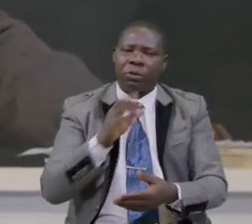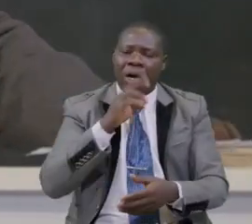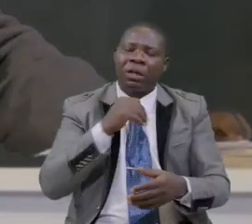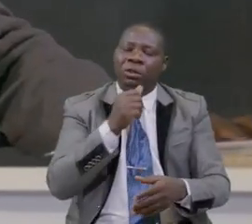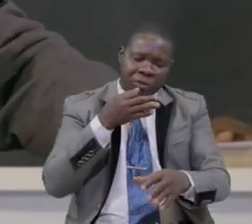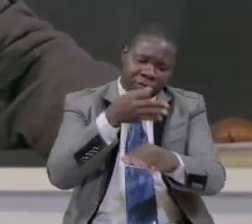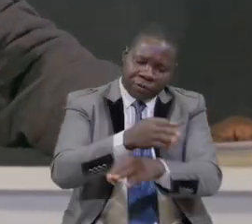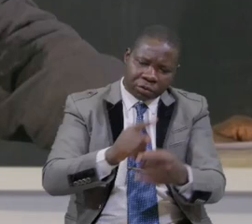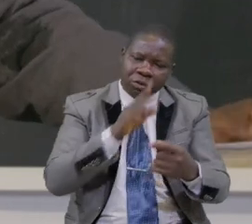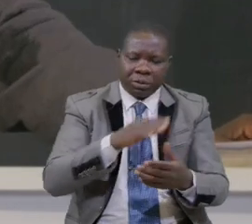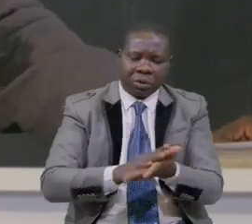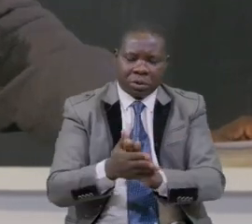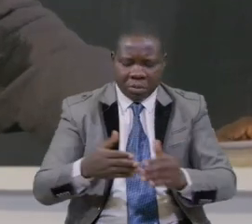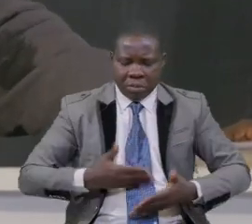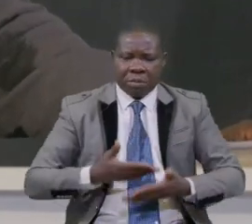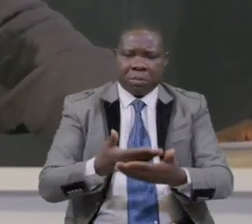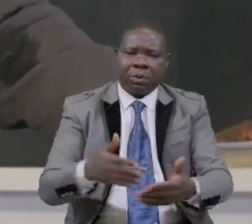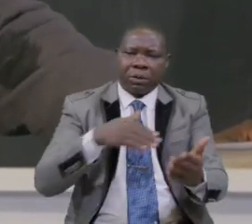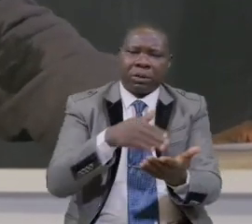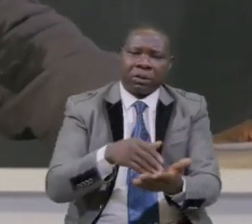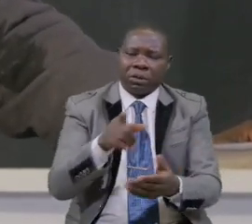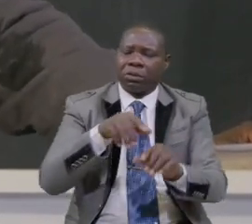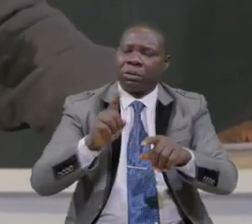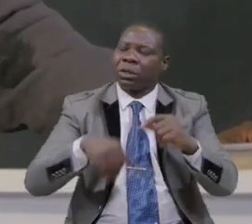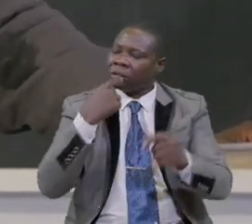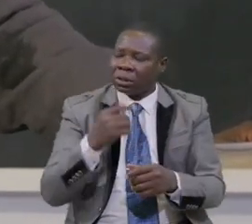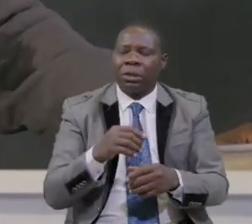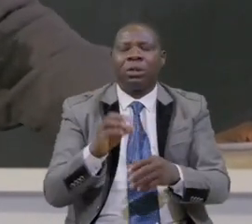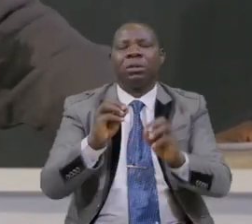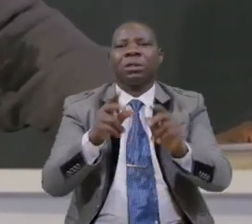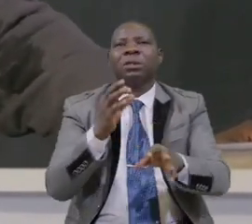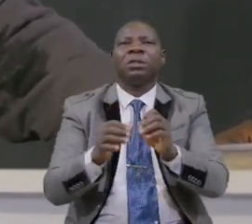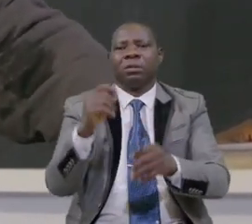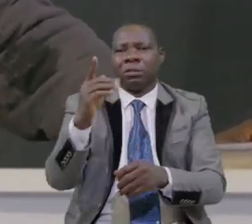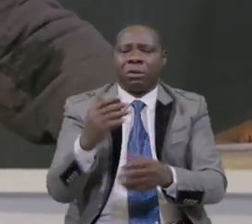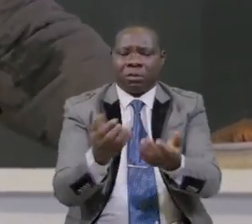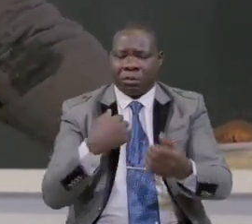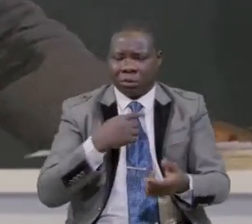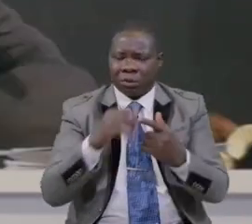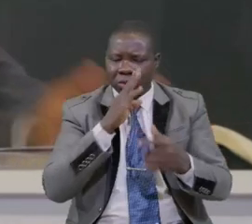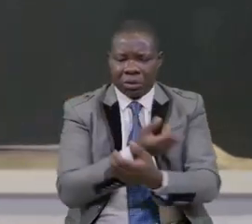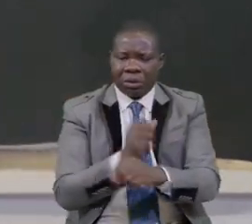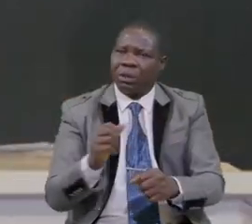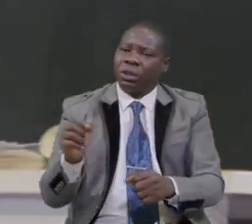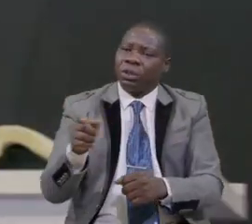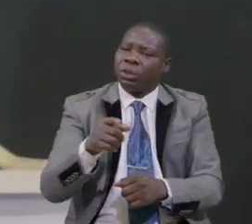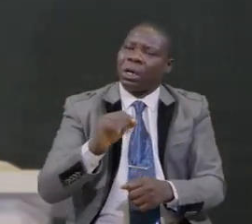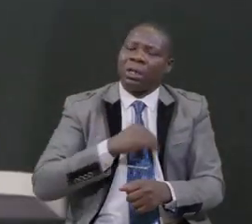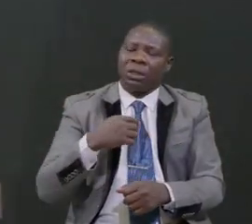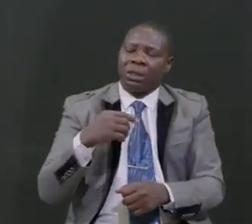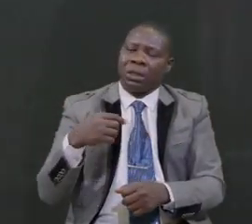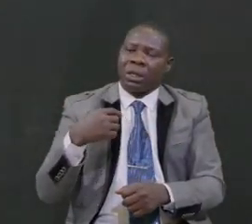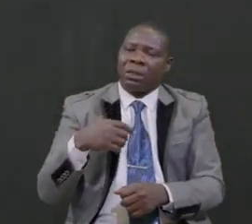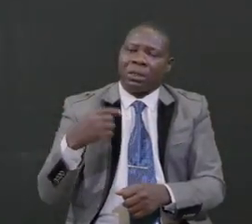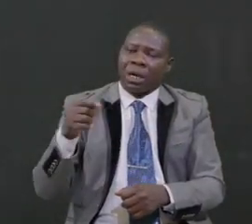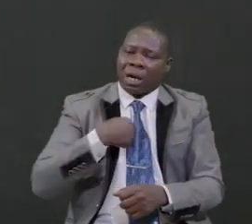On ne nous a pas forcés pour être nos produits, d'accord. Si Dieu veut que je sois sauvé, je serai sauvé. Il le savait avant ma naissance. Oui, il sait. Il sait